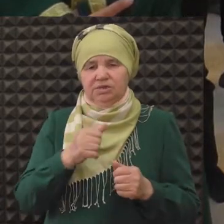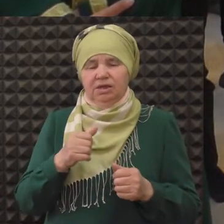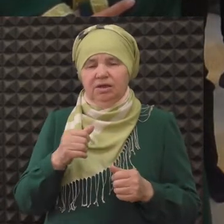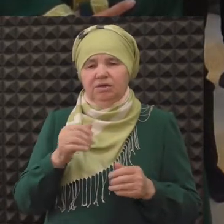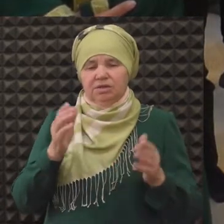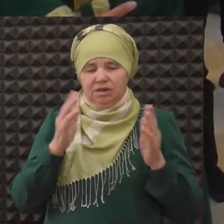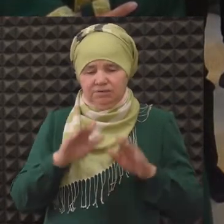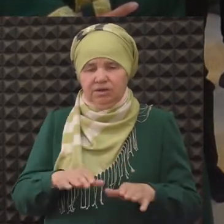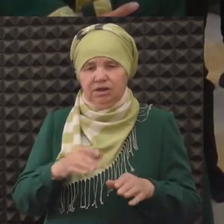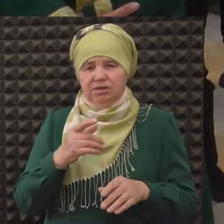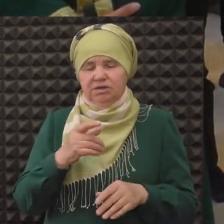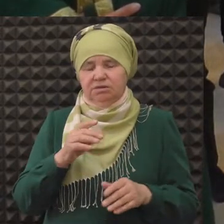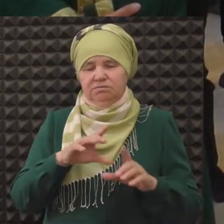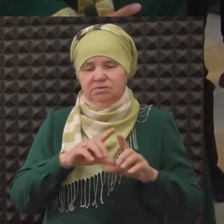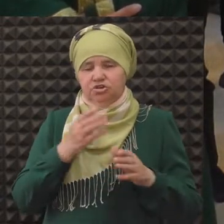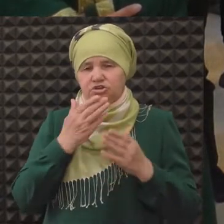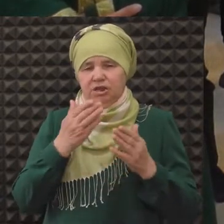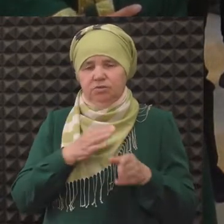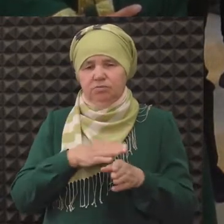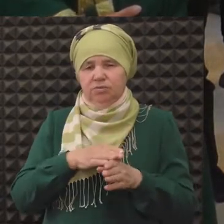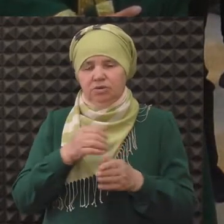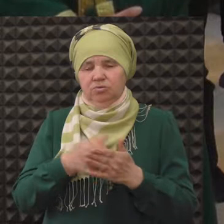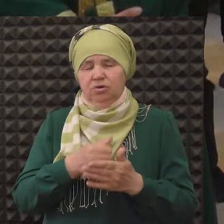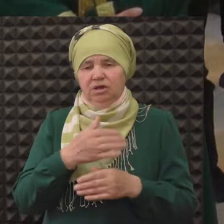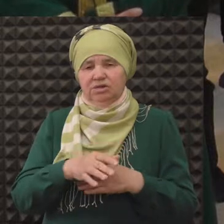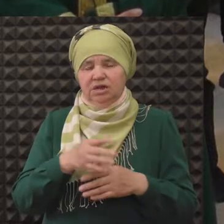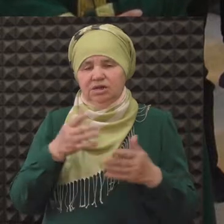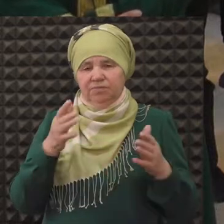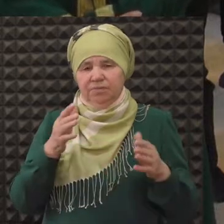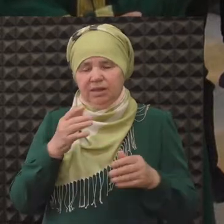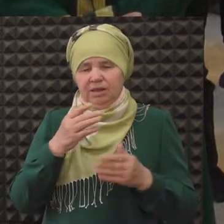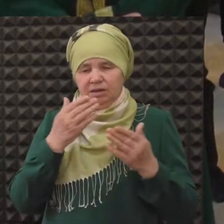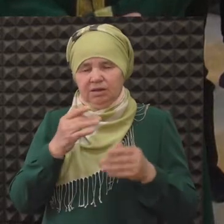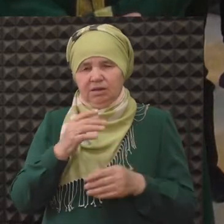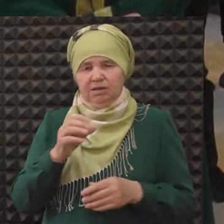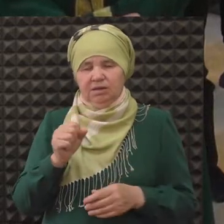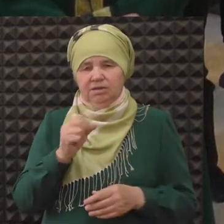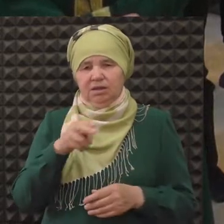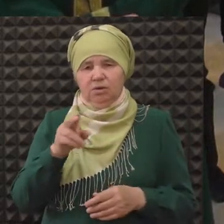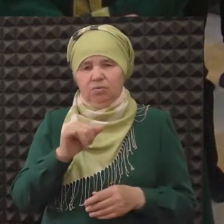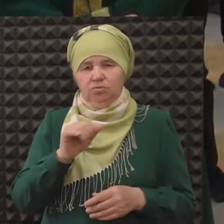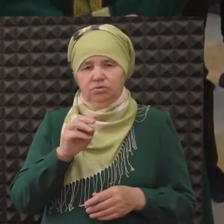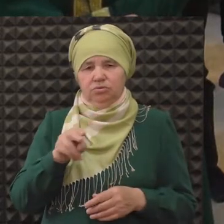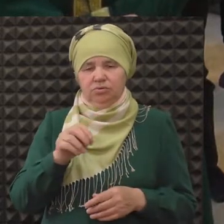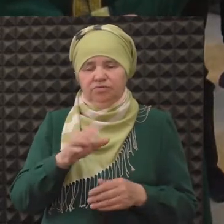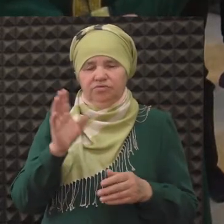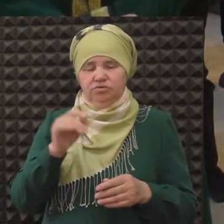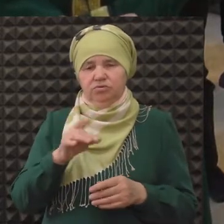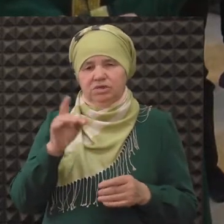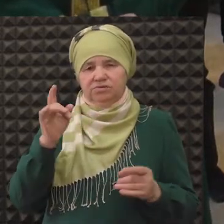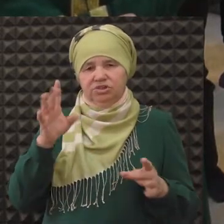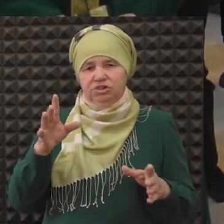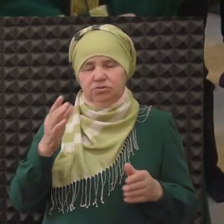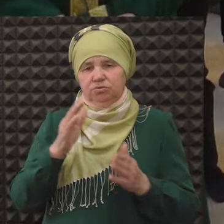намаза звучит один джуз Корана. До окончания месяца поста Коран Хафиз Мухаммад Амин Давудов прочитает все священное